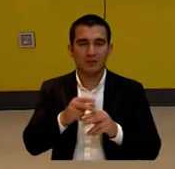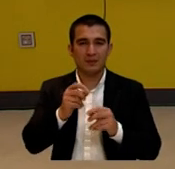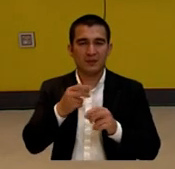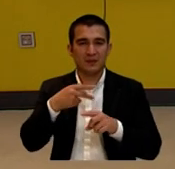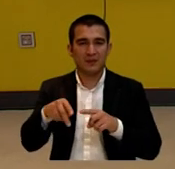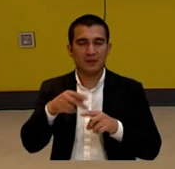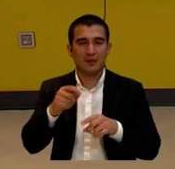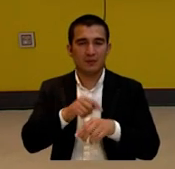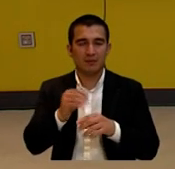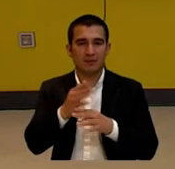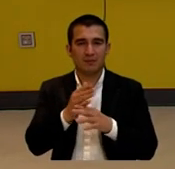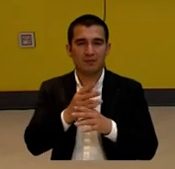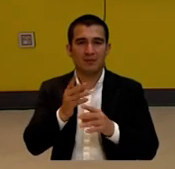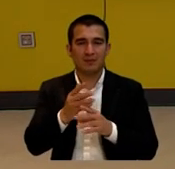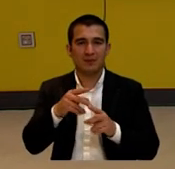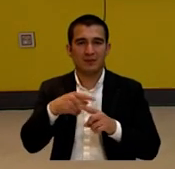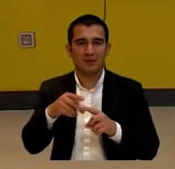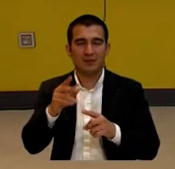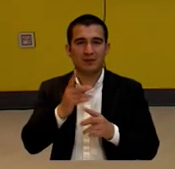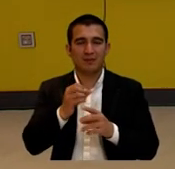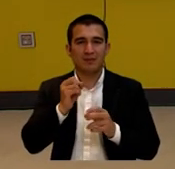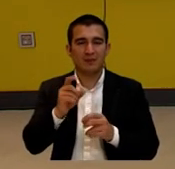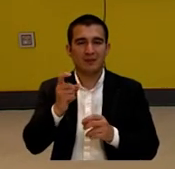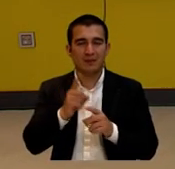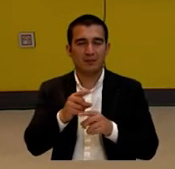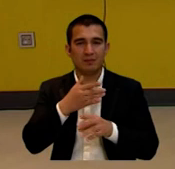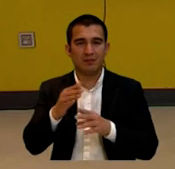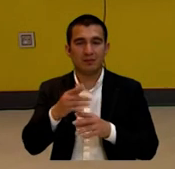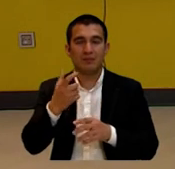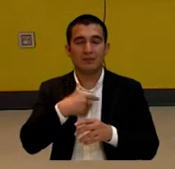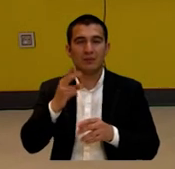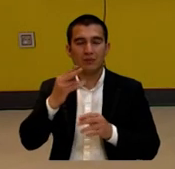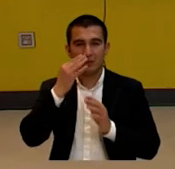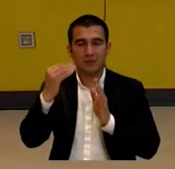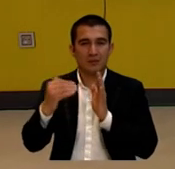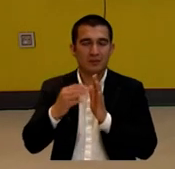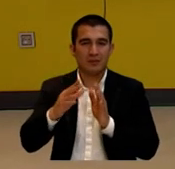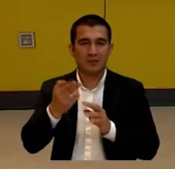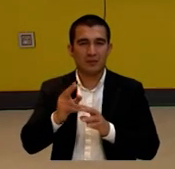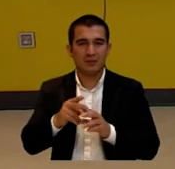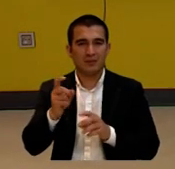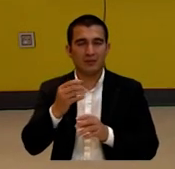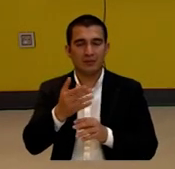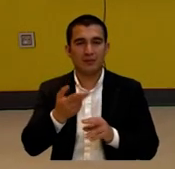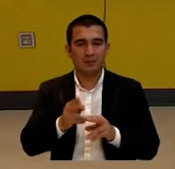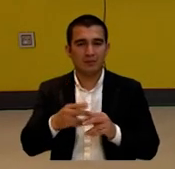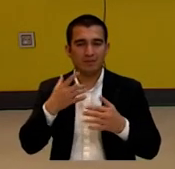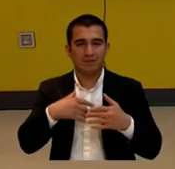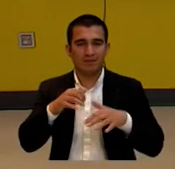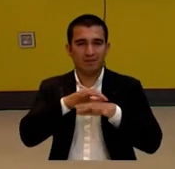моддә әжірәтші. Бұблан ұ, өзіні дүшмәлләрдән қымайықлады. Ва, үшінші,